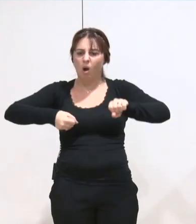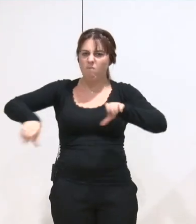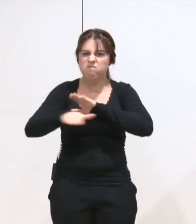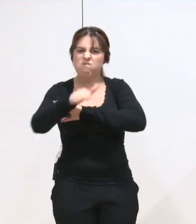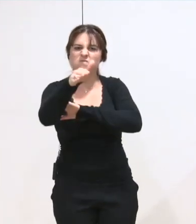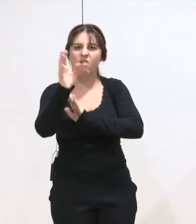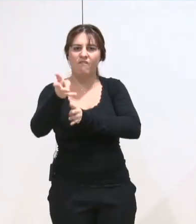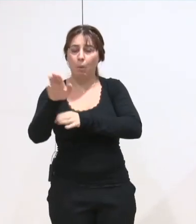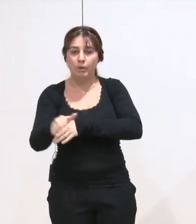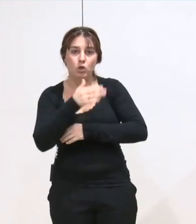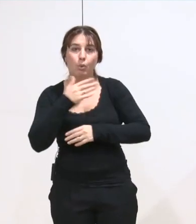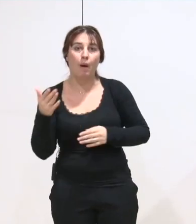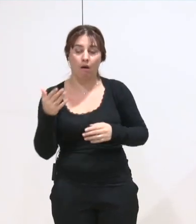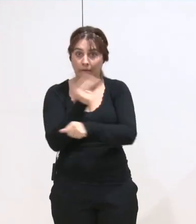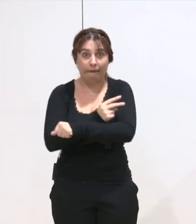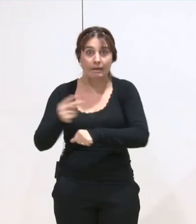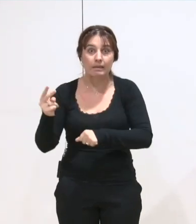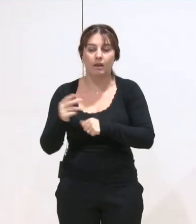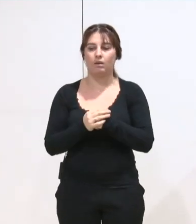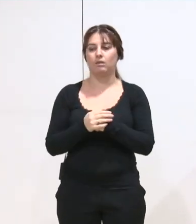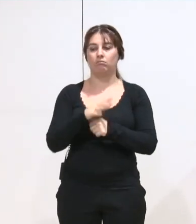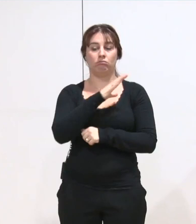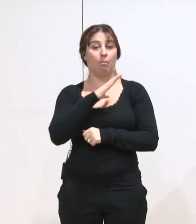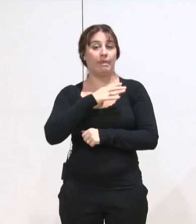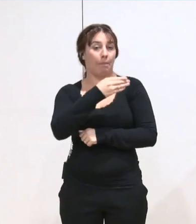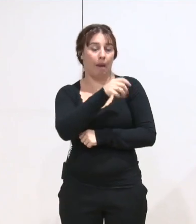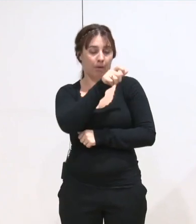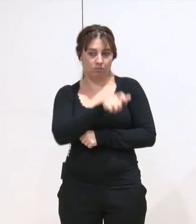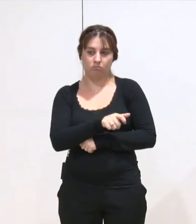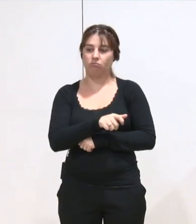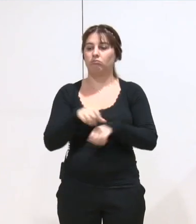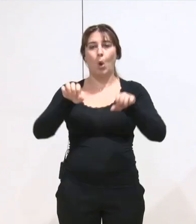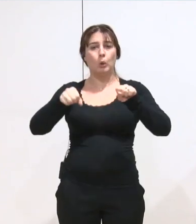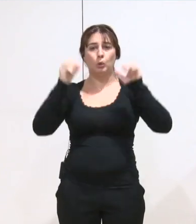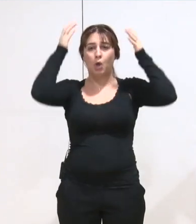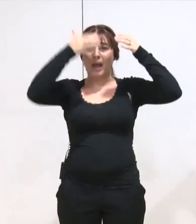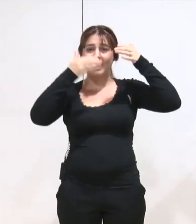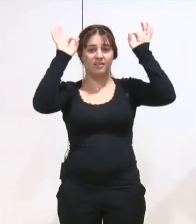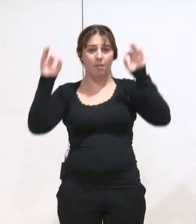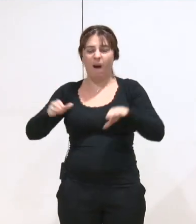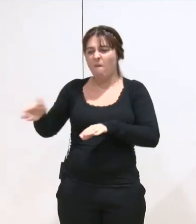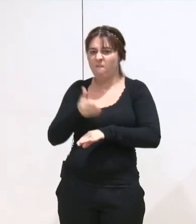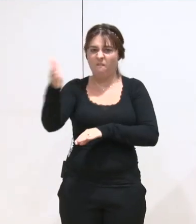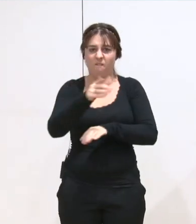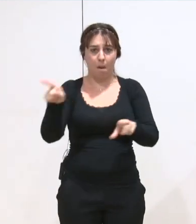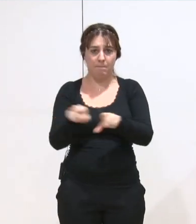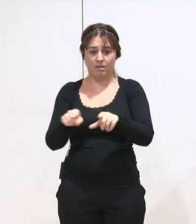risqué. » Delphine M. « Un scooter sur la piste cyclable qui roulait sans casque a bien failli me prendre mon